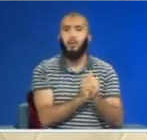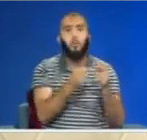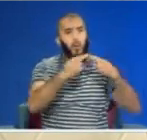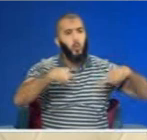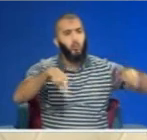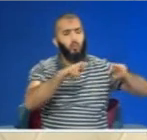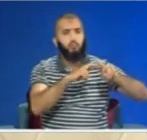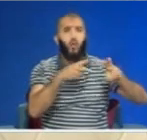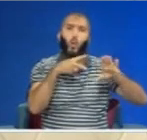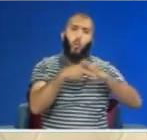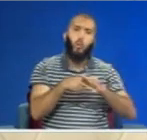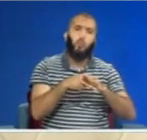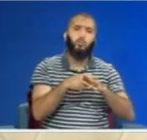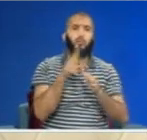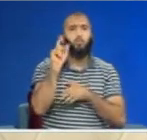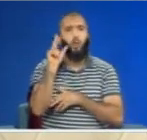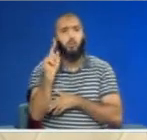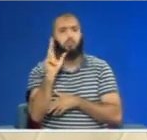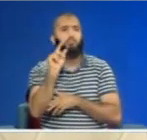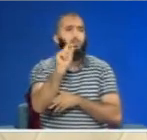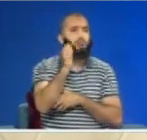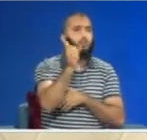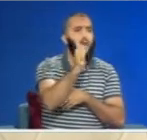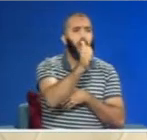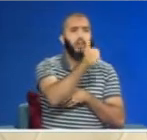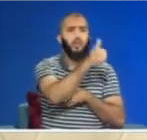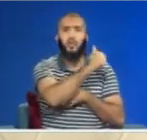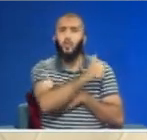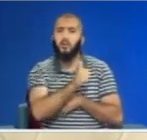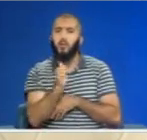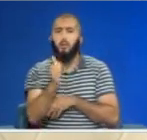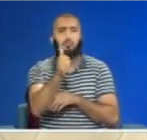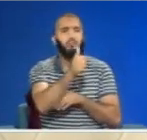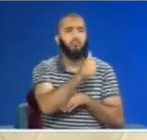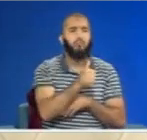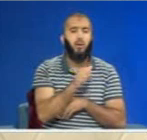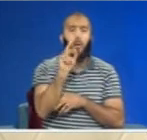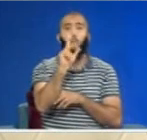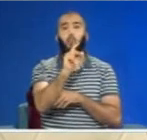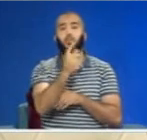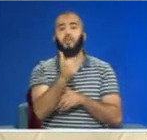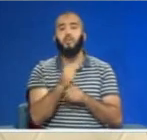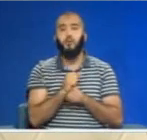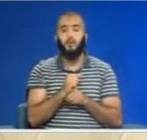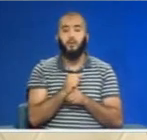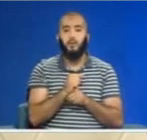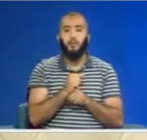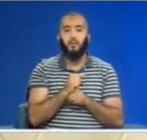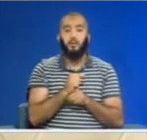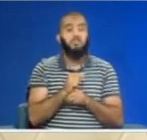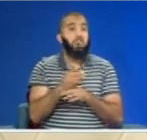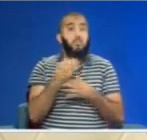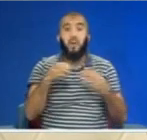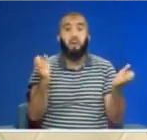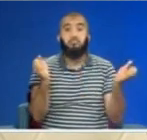وبدأوا نؤرخ بميلاد النبي صلى الله عليه وسلم، نؤرخ بموته صلى الله عليه وسلم، فلم يقع